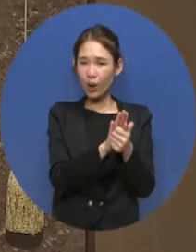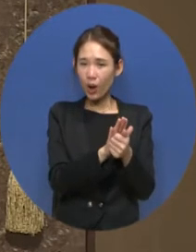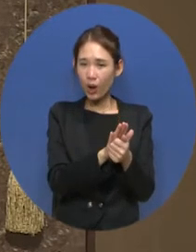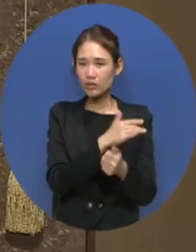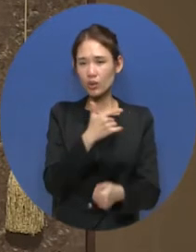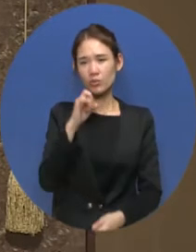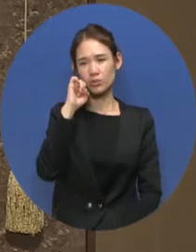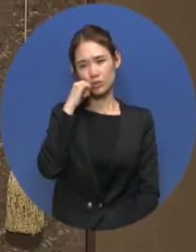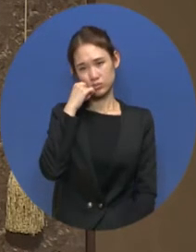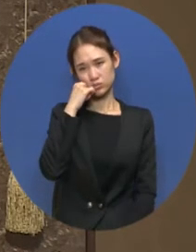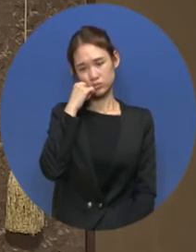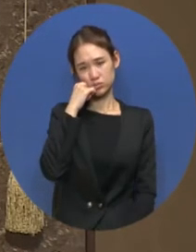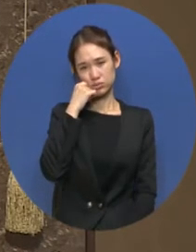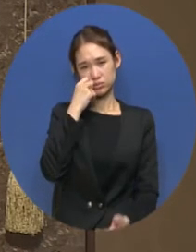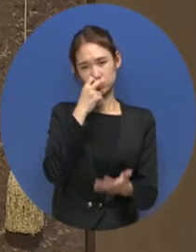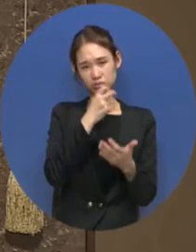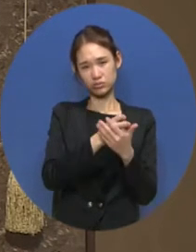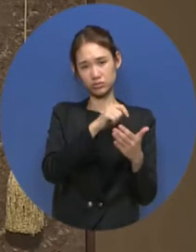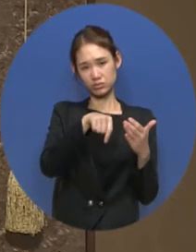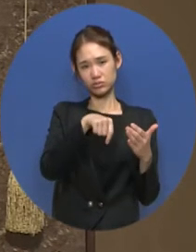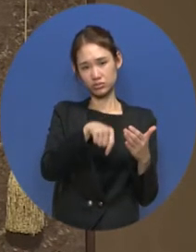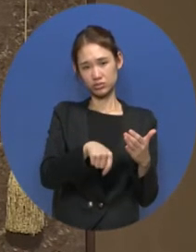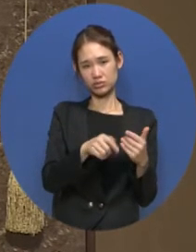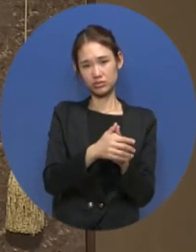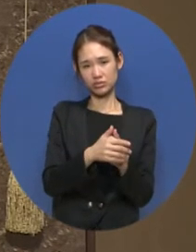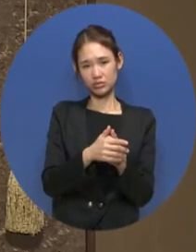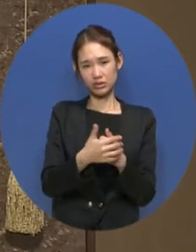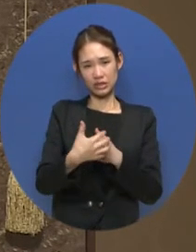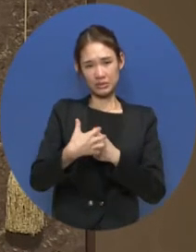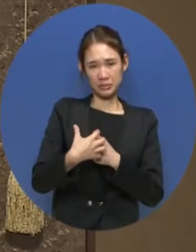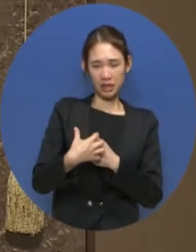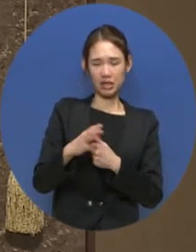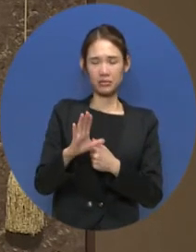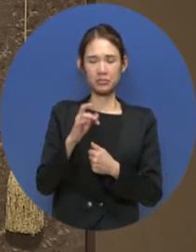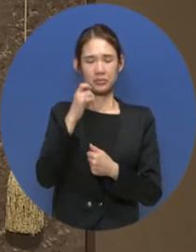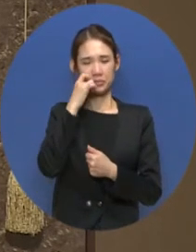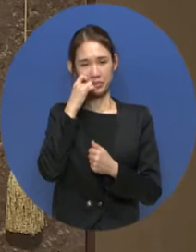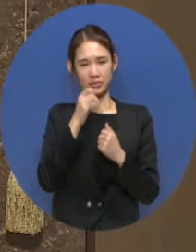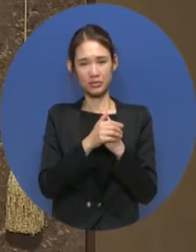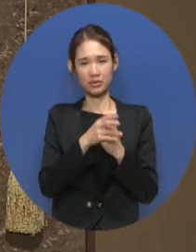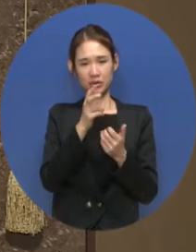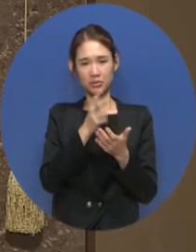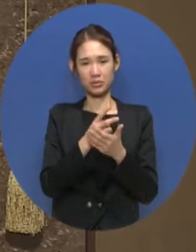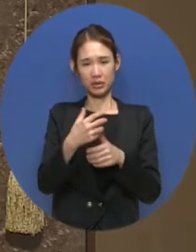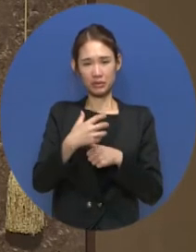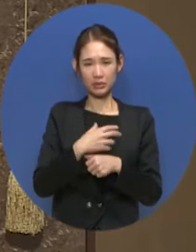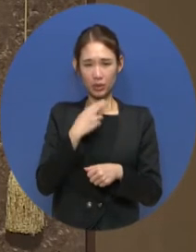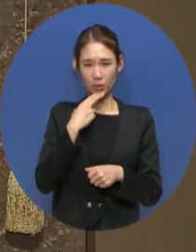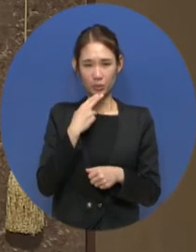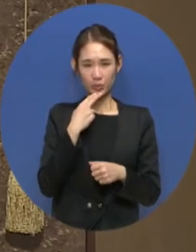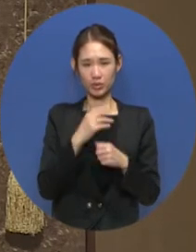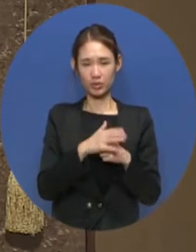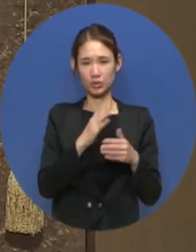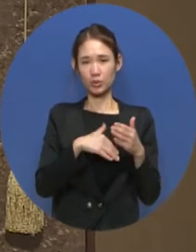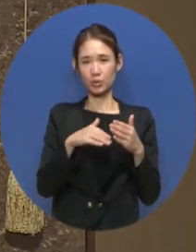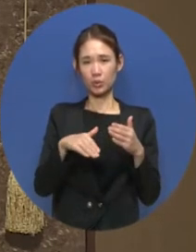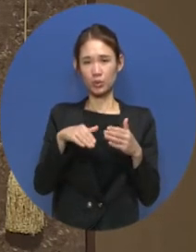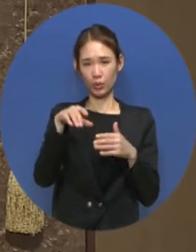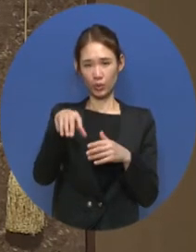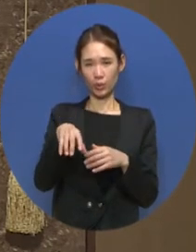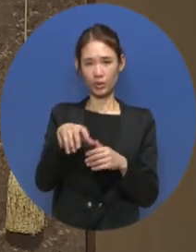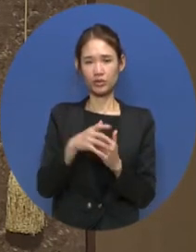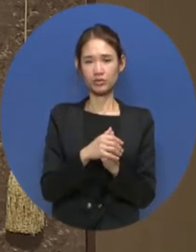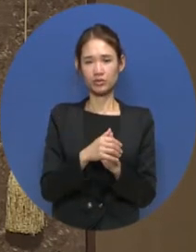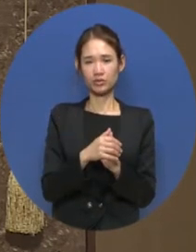상태이고, 그렇기 때문에 법적으로 이거를 이제 할수 있도록 만들어 놓은 건데, 사실 법을 지키지 않고 있는